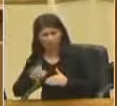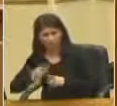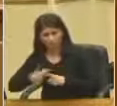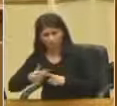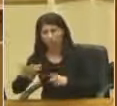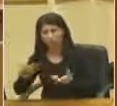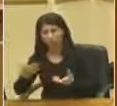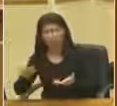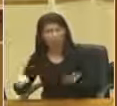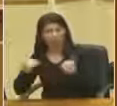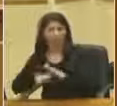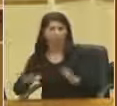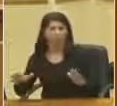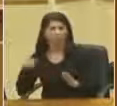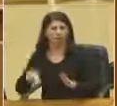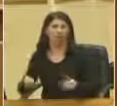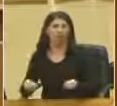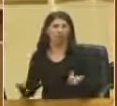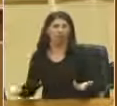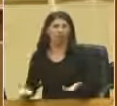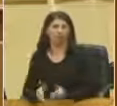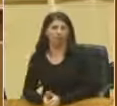λαό. Αυτό γίνεται.